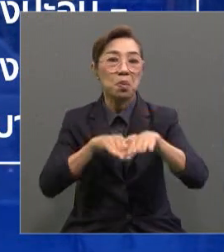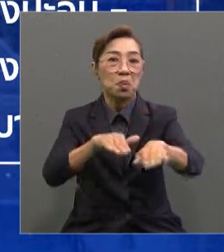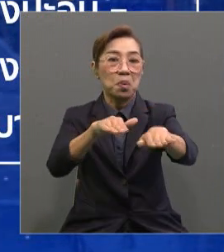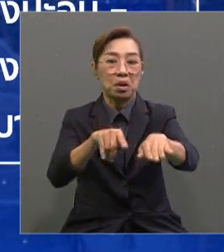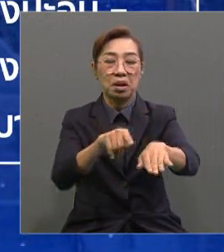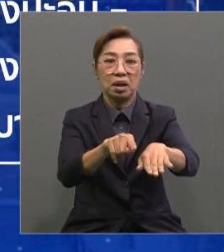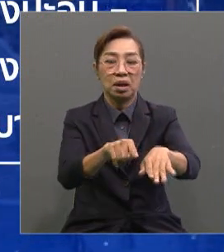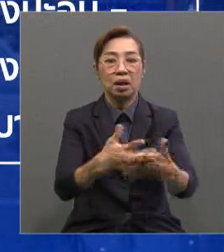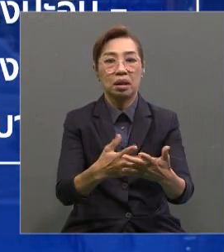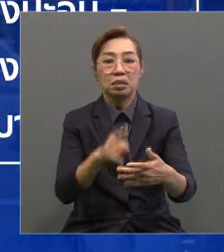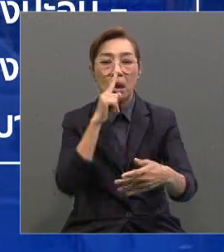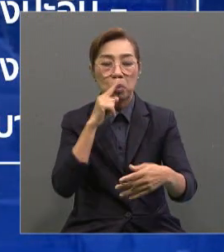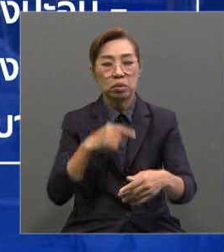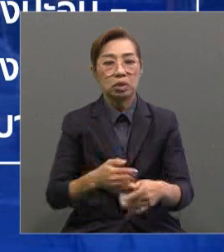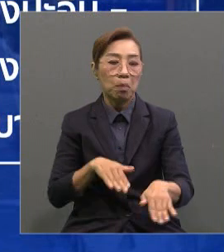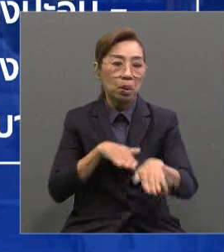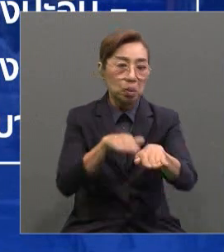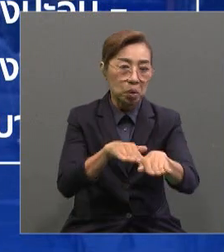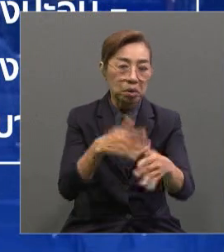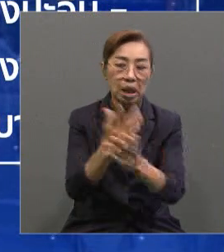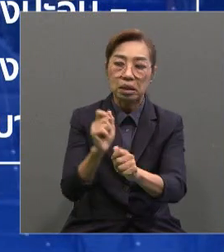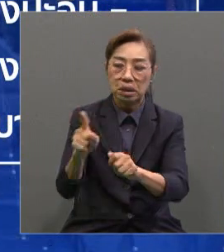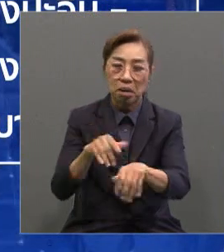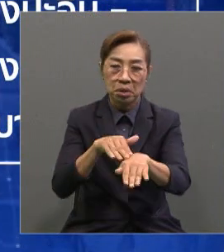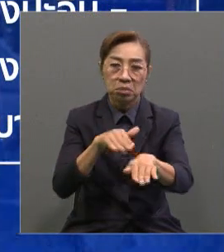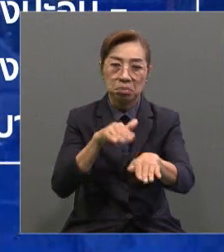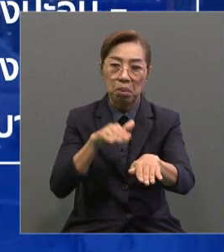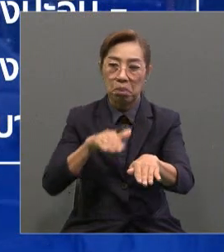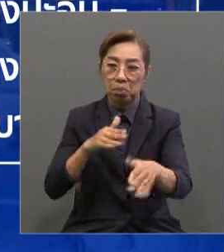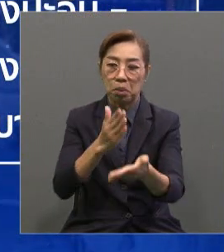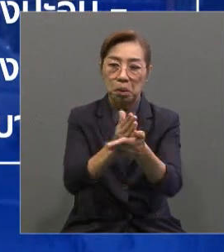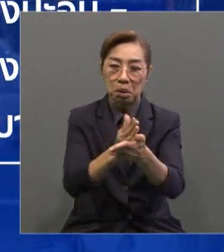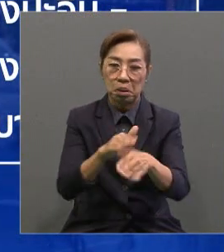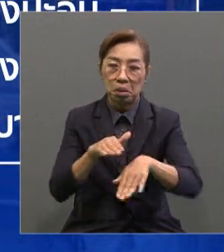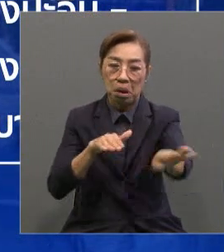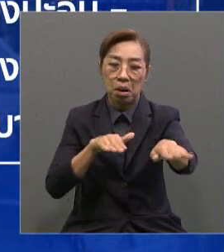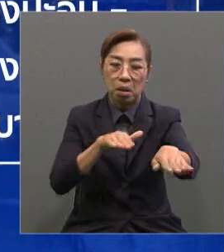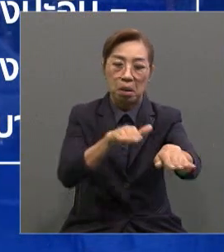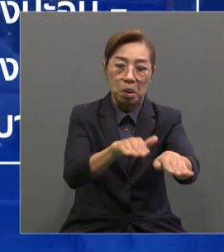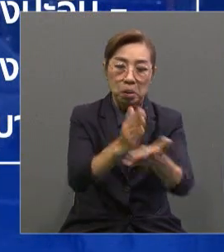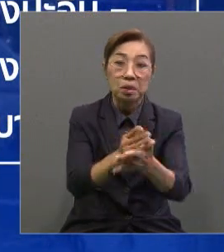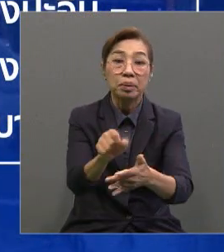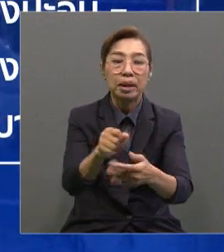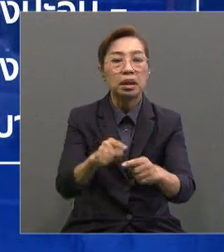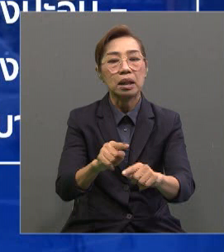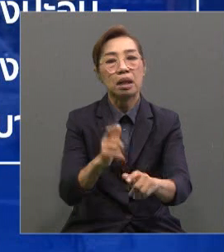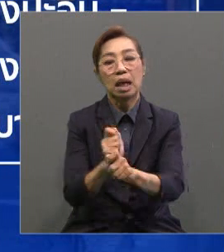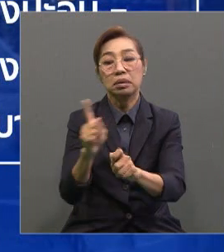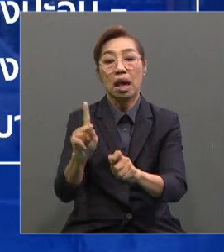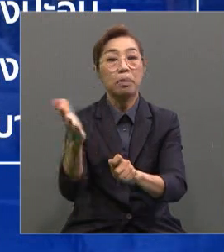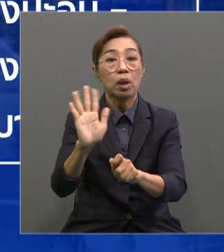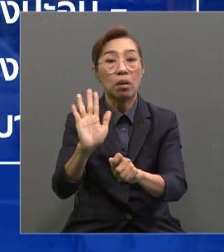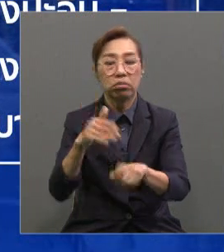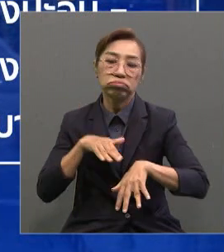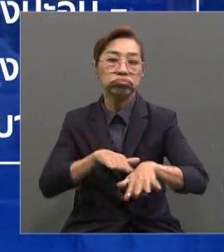ที่จะเก็บเงินอันนี้ก็อย่างแรกอ่ะอำนวยความสะดวกขึ้นทางด่วนไม่ต้องเสียตังค์ถูกมยรถก็วิ่งFlowมากขึ้นลดปัญหาในเรื่องของ